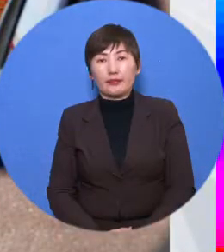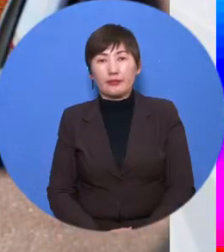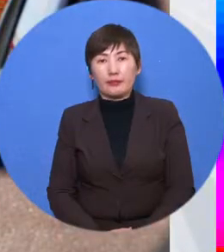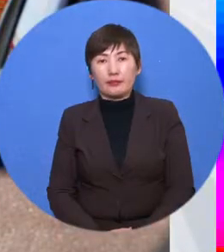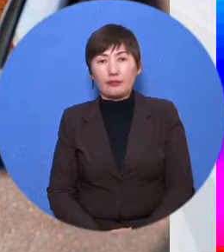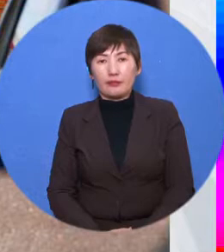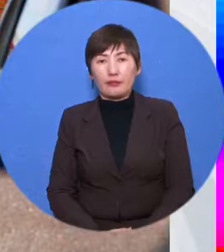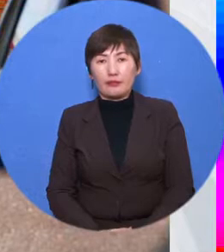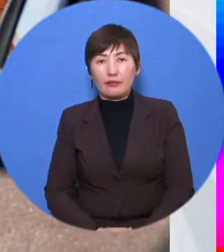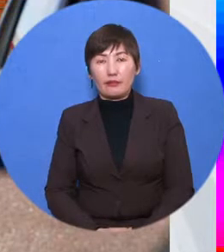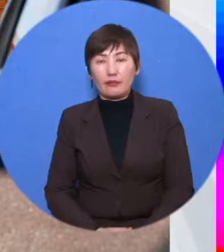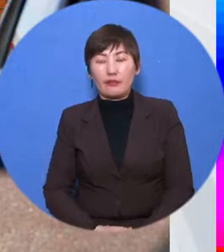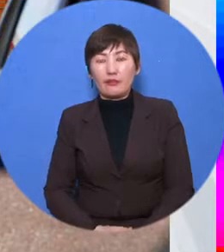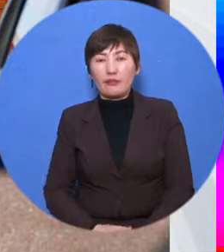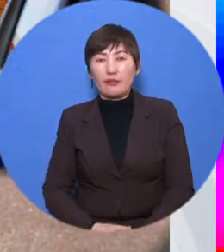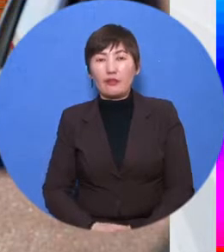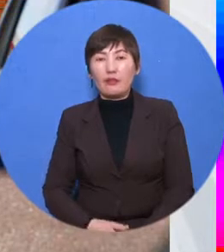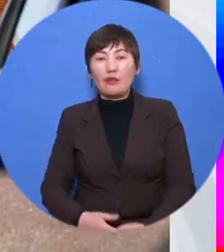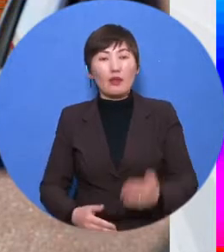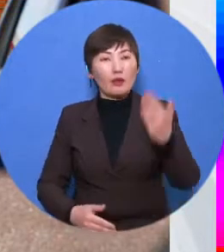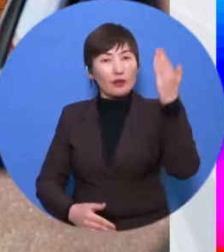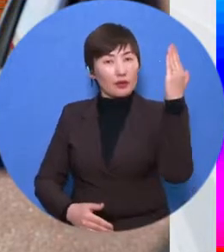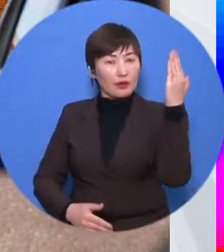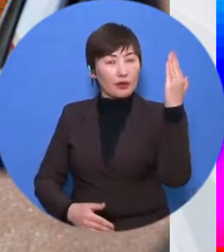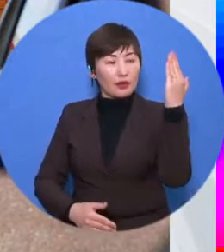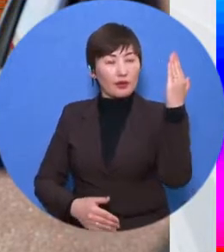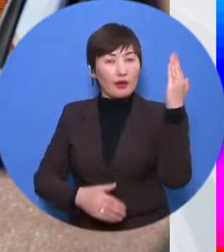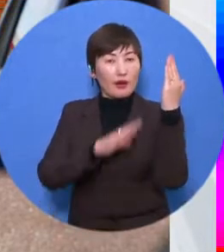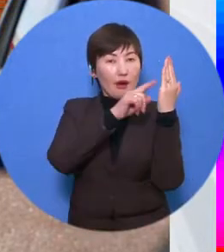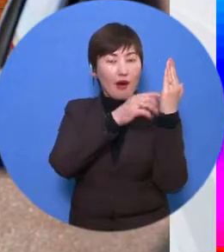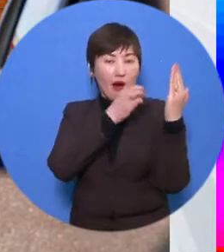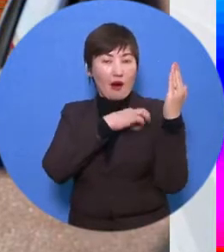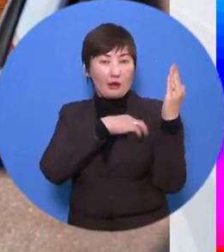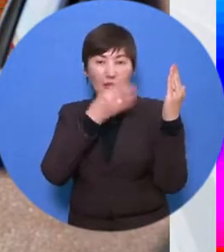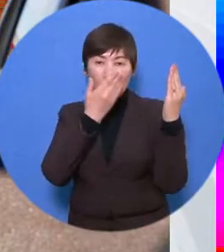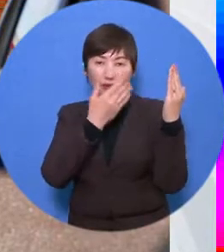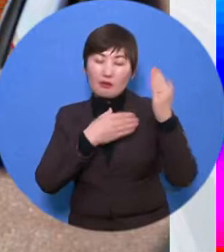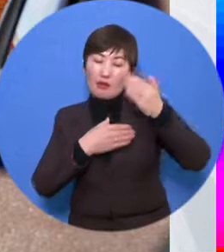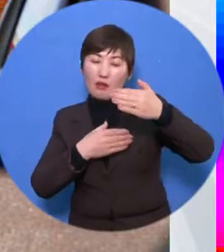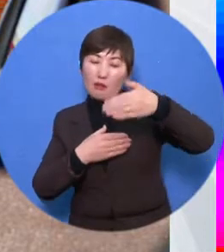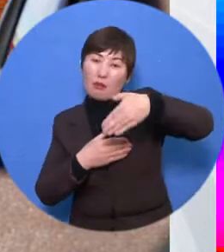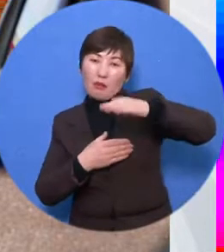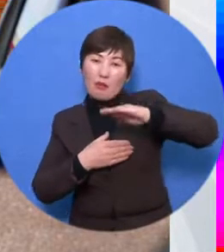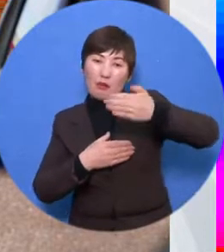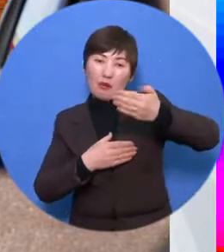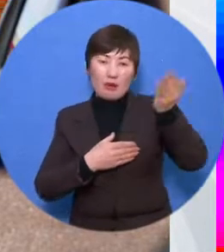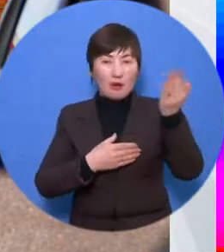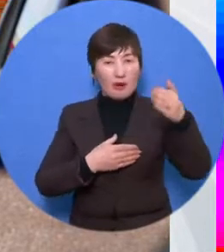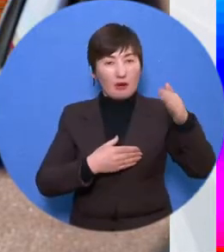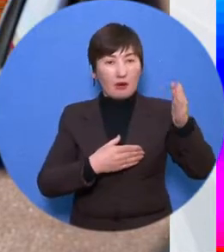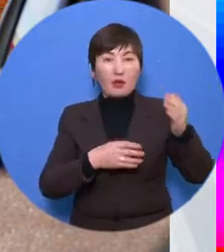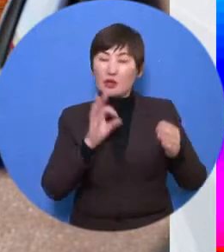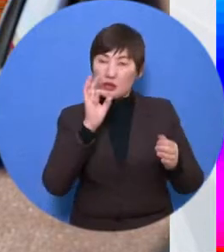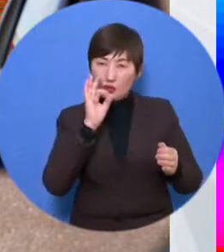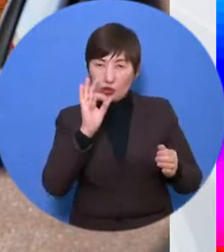За толь ашиглаж уншиж байгаа бах. Толныхоо байрлалыг янз бүрээр солиод үзээрэй. За толийг энд байрлуулвал зөв